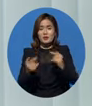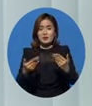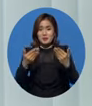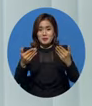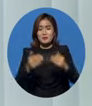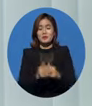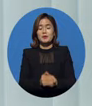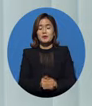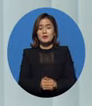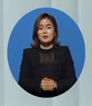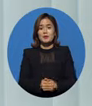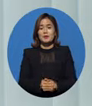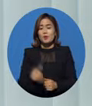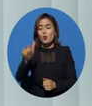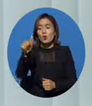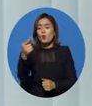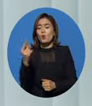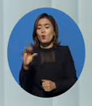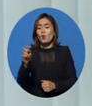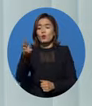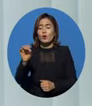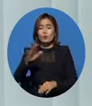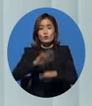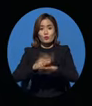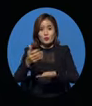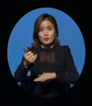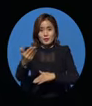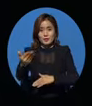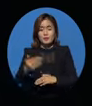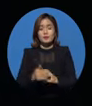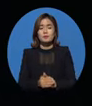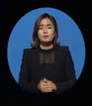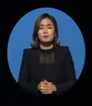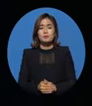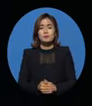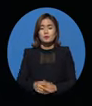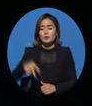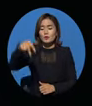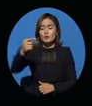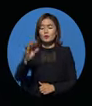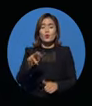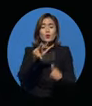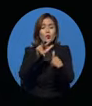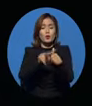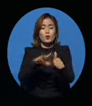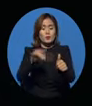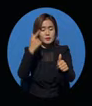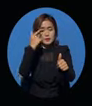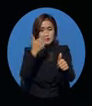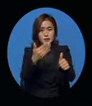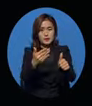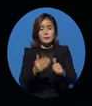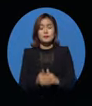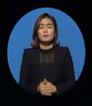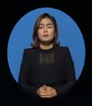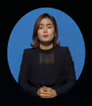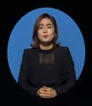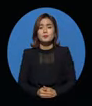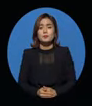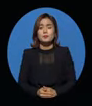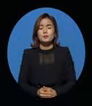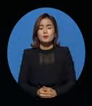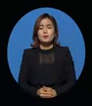에게 주도권 드립니다 역시 간 역시 7분 입니다 4 제가 서 소음기를 후보 께 먼저 묻겠습니다 그저